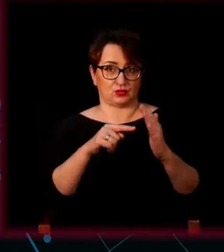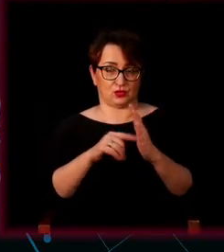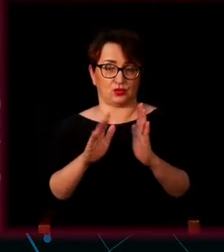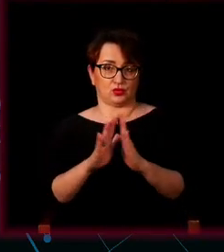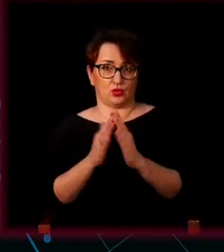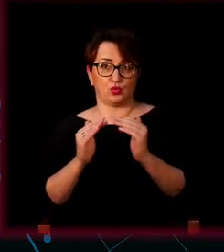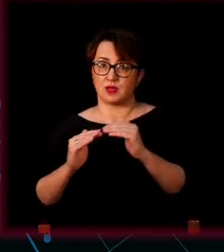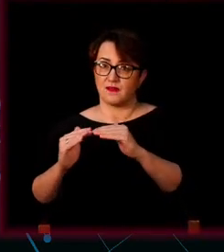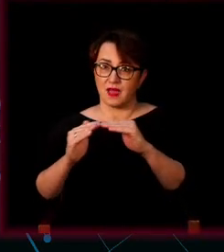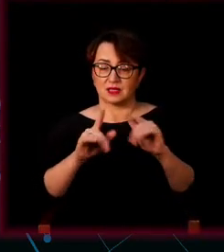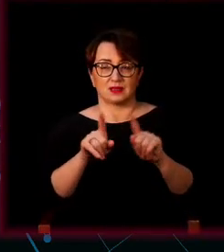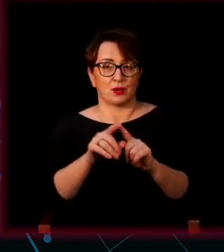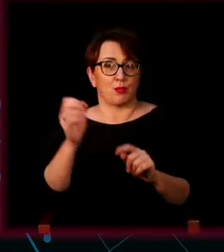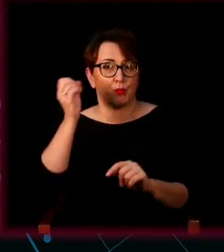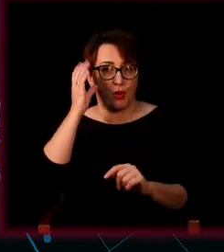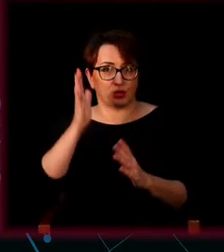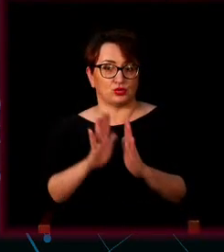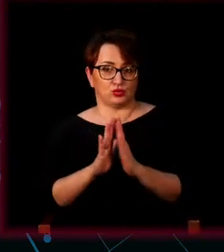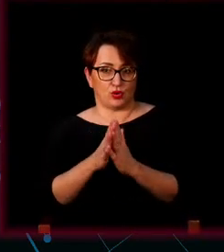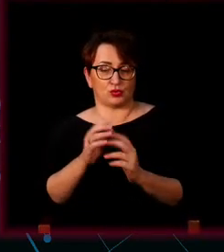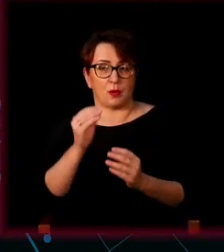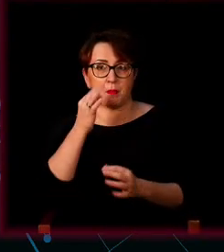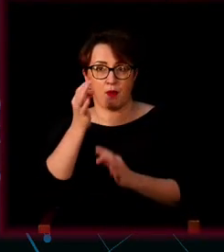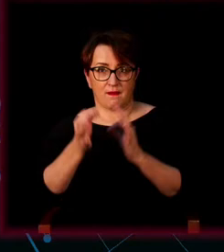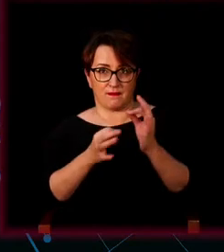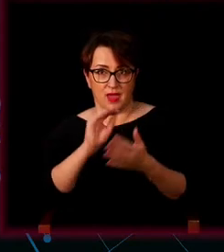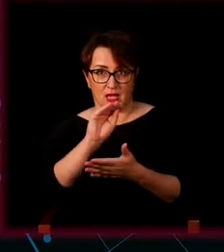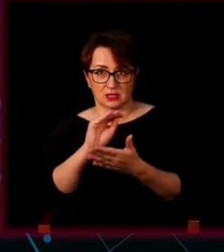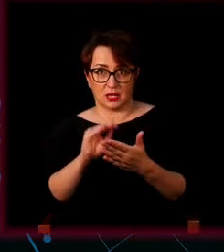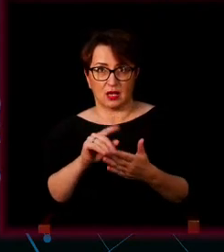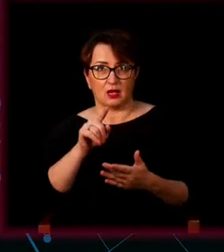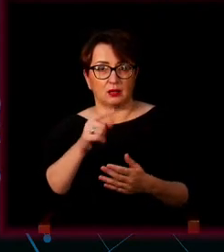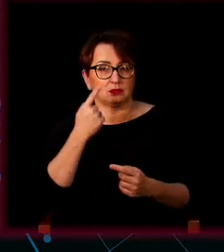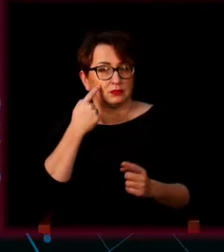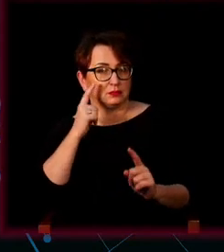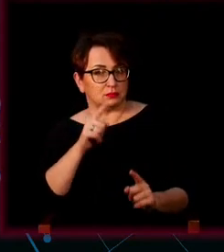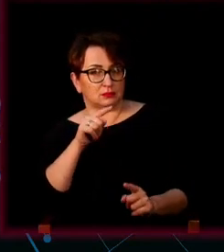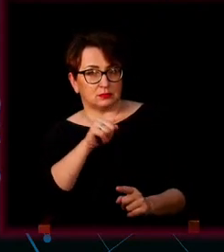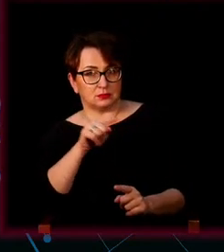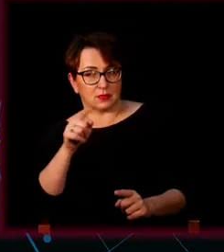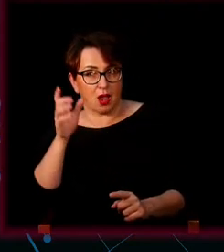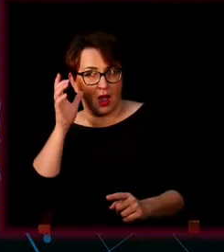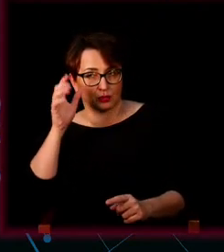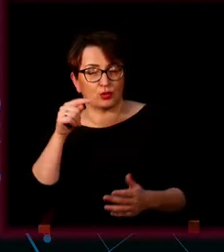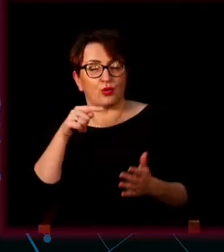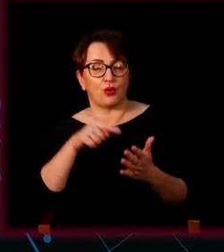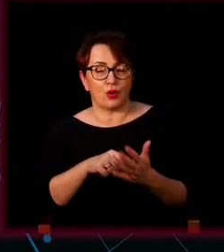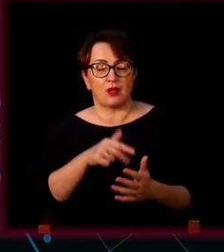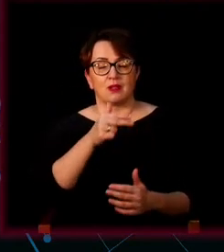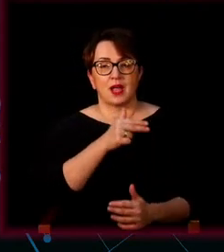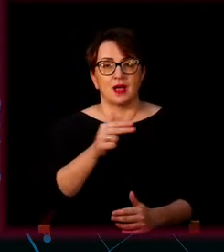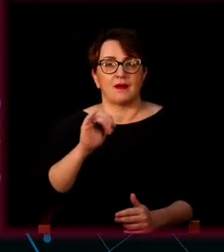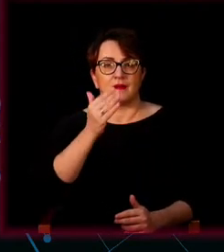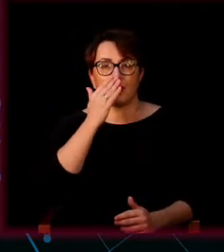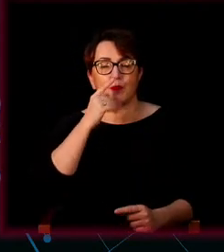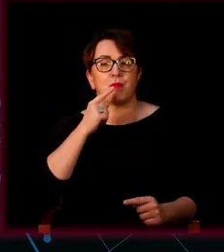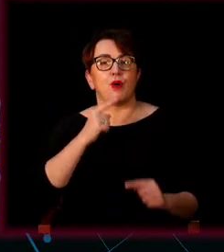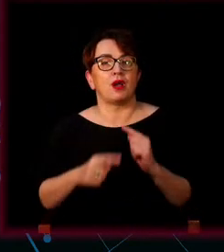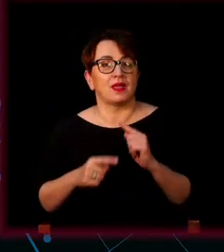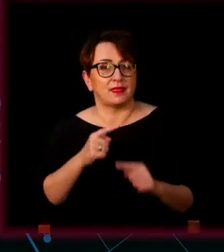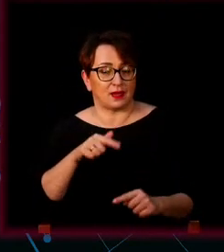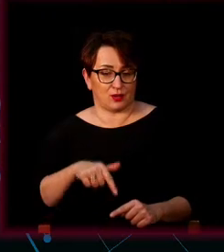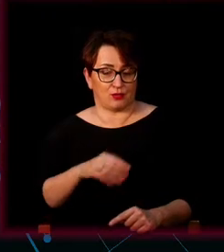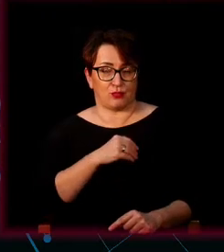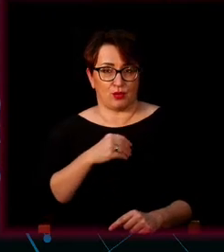prostu mądrość tej powieści i pewnych spostrzeżeń Ursuli Le Guin na temat tego, jak wygląda polityka